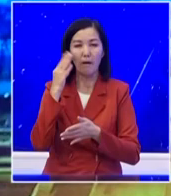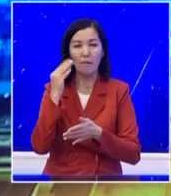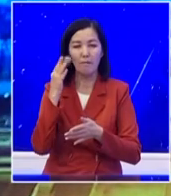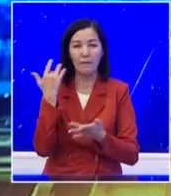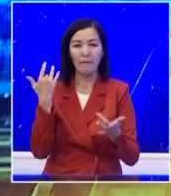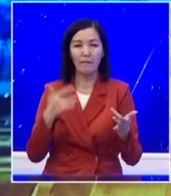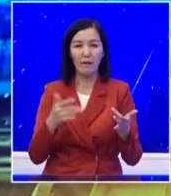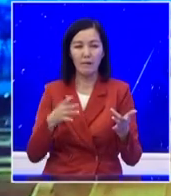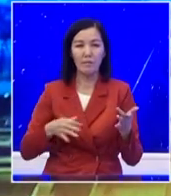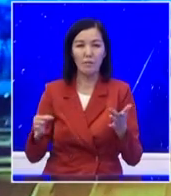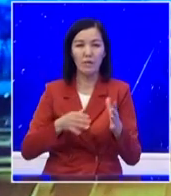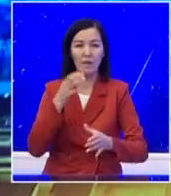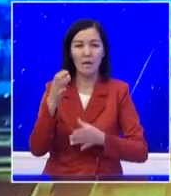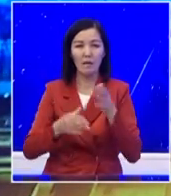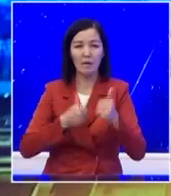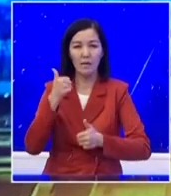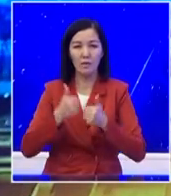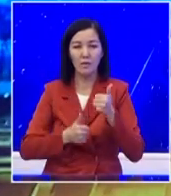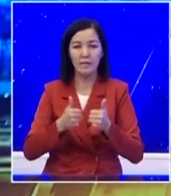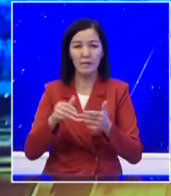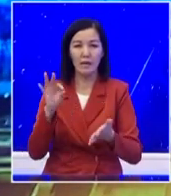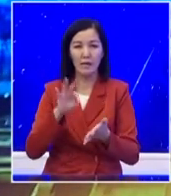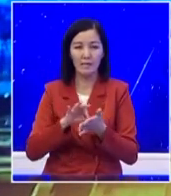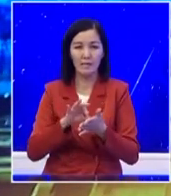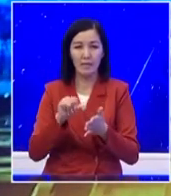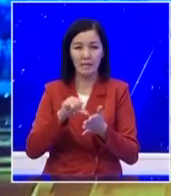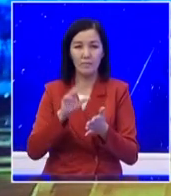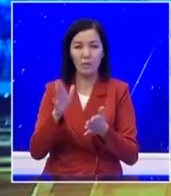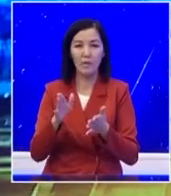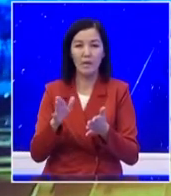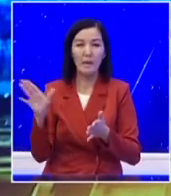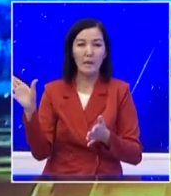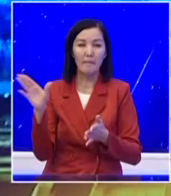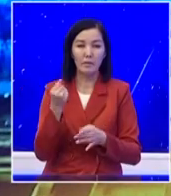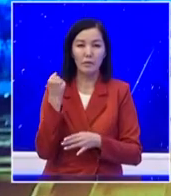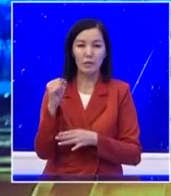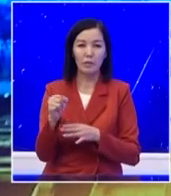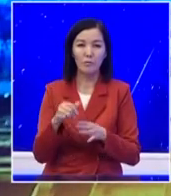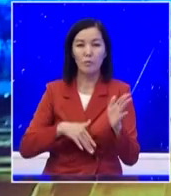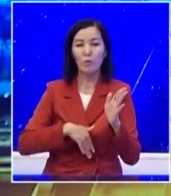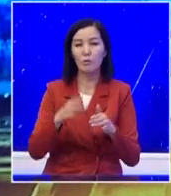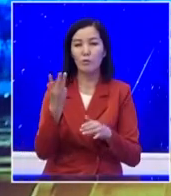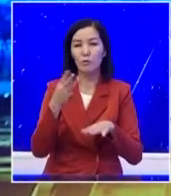халықаралық жарыстар бар. Мақсаттары командалық есепте өзгелерге есе жібермеу, алғашқа үштіктен көріну.